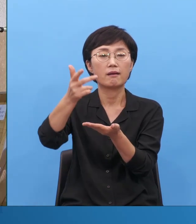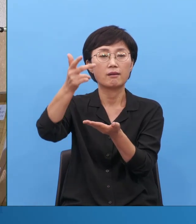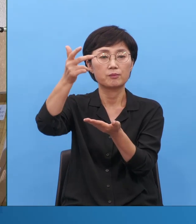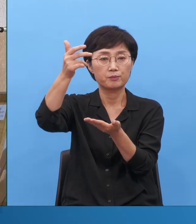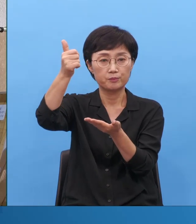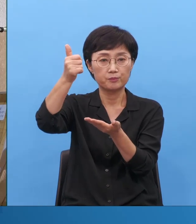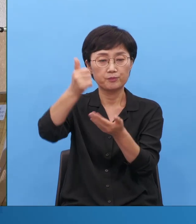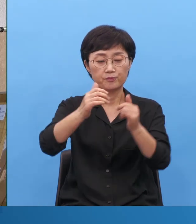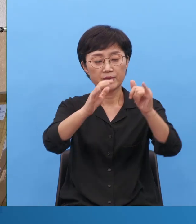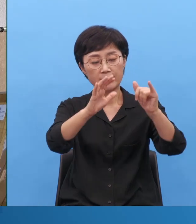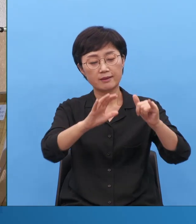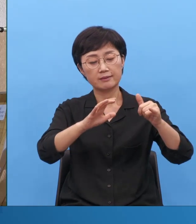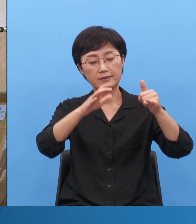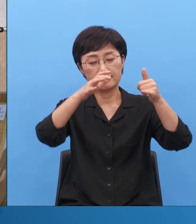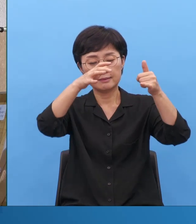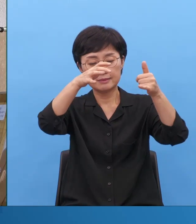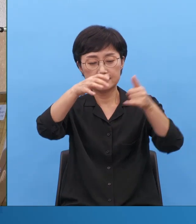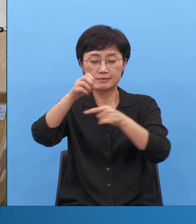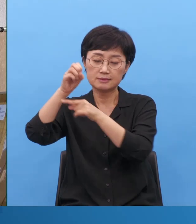영광의 주